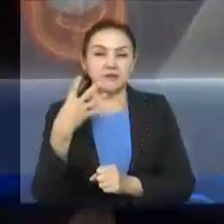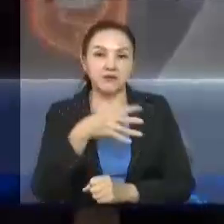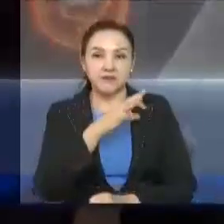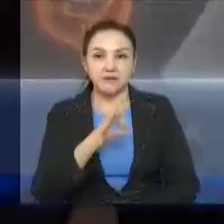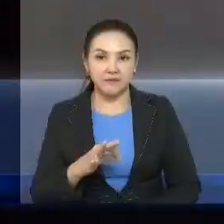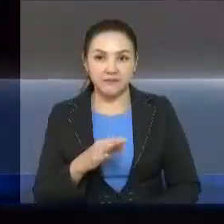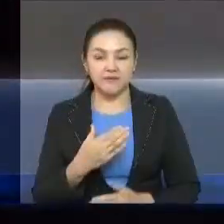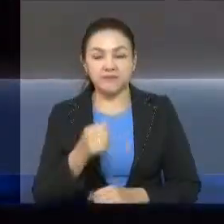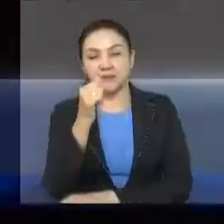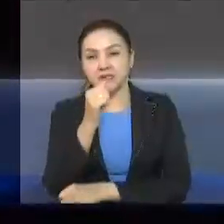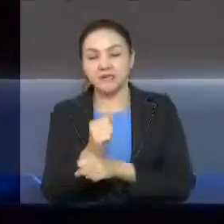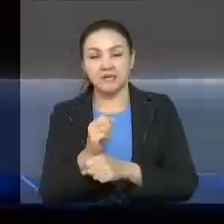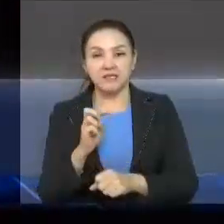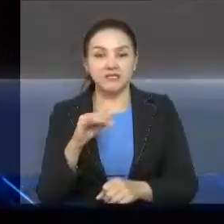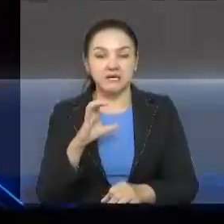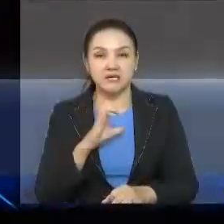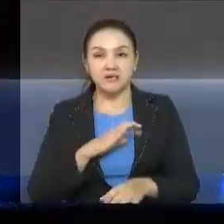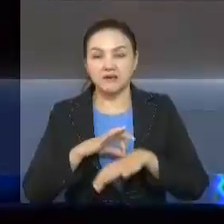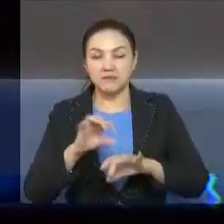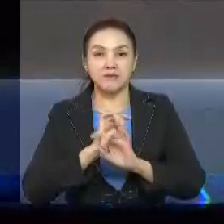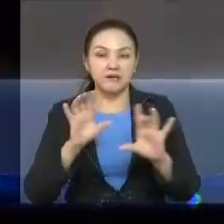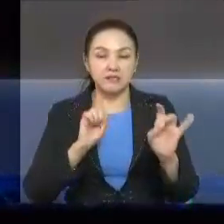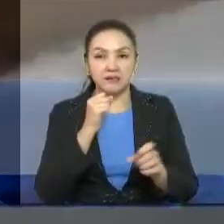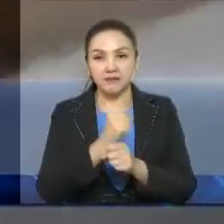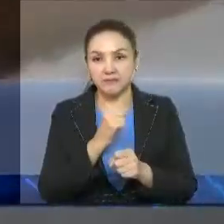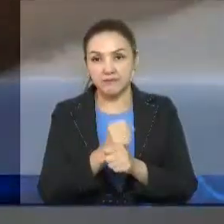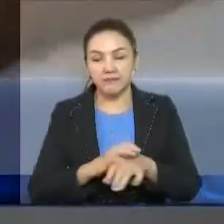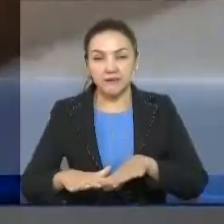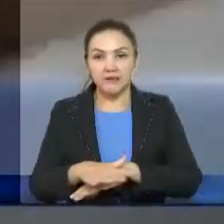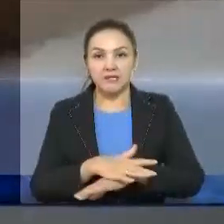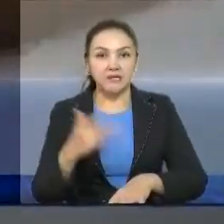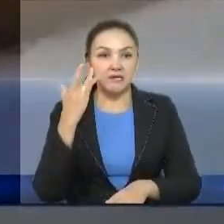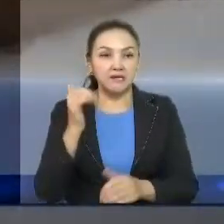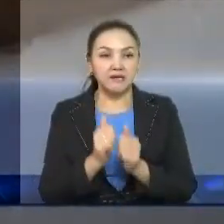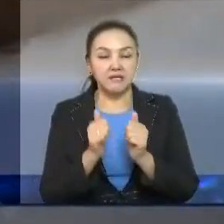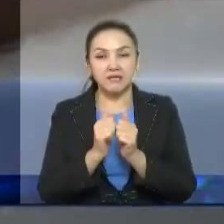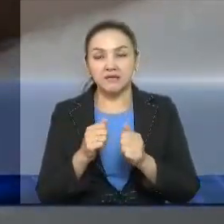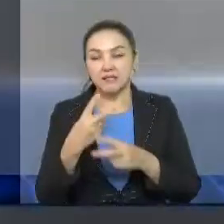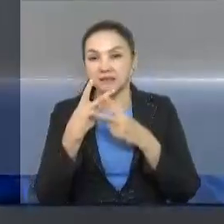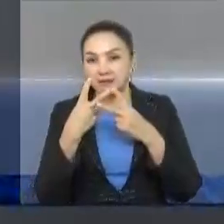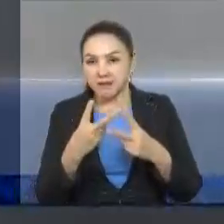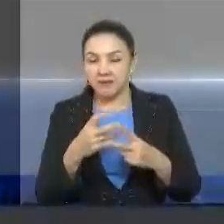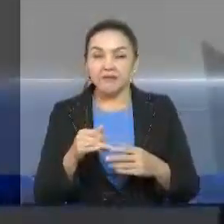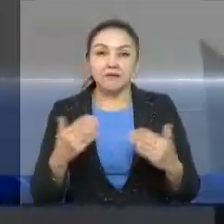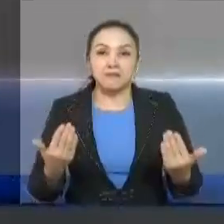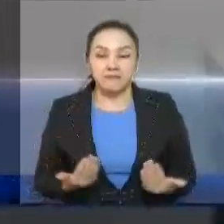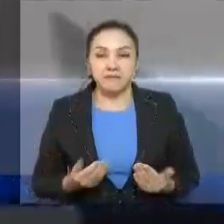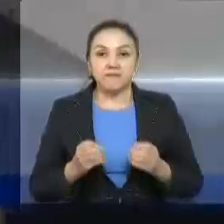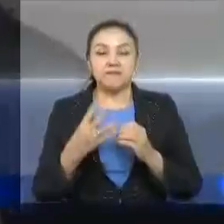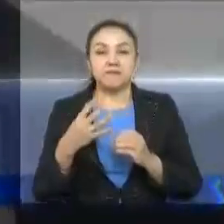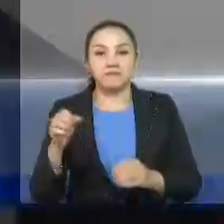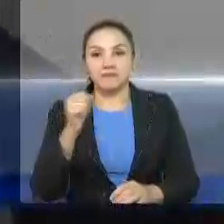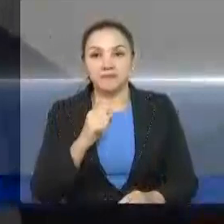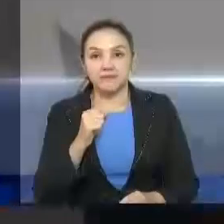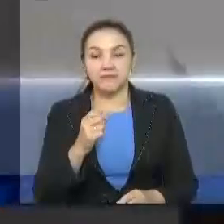40%. Сотрудники ДЧС проводят масштабную разъяснительную работу среди населения. Регулярно организуются рейды в жилых секторах. 14 августа